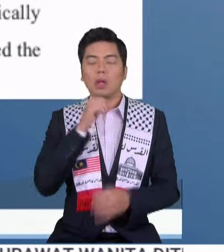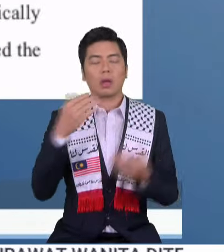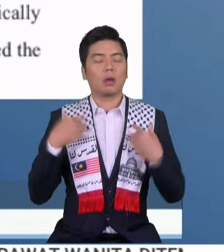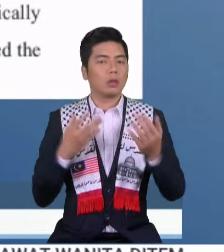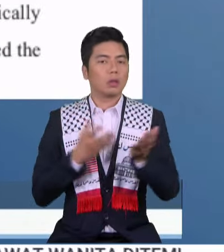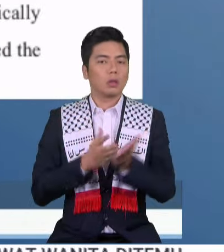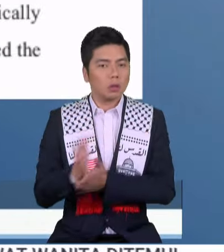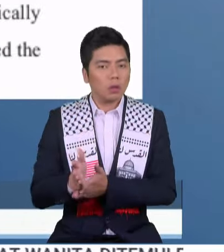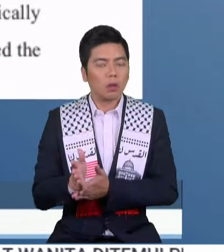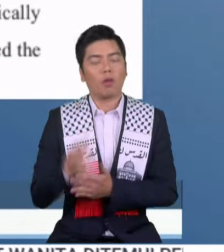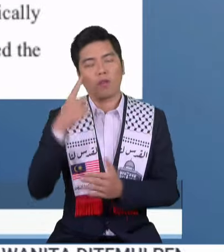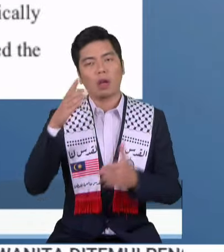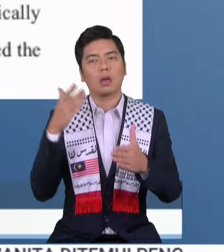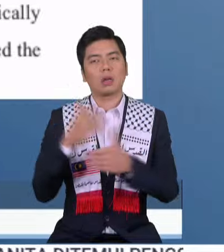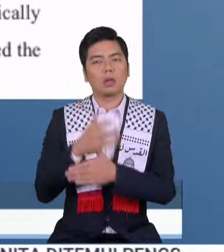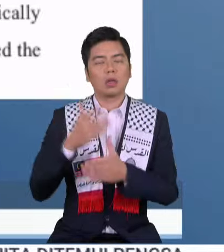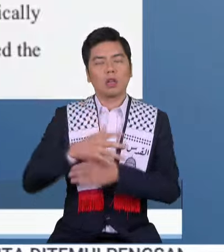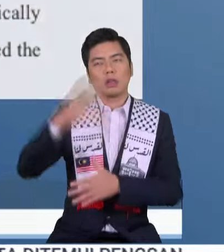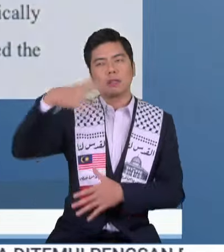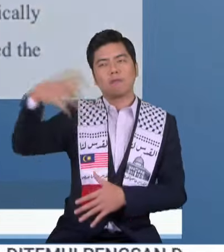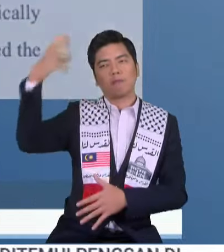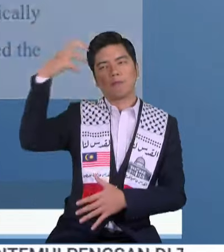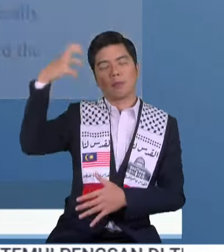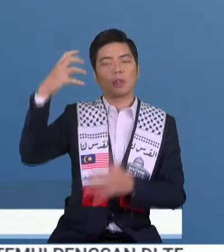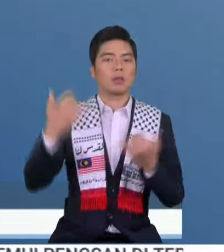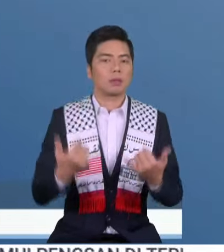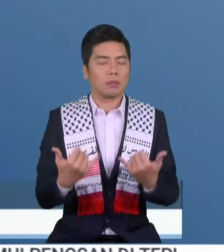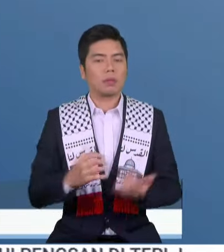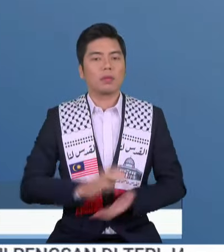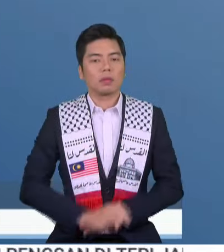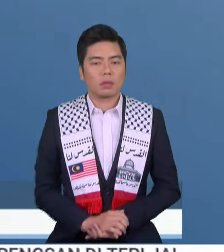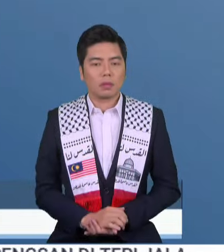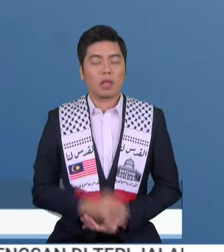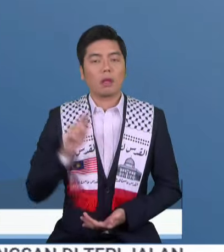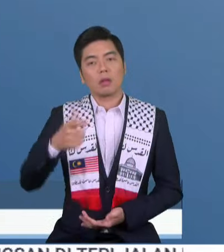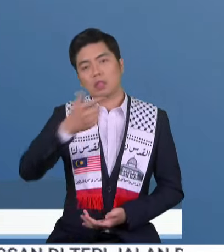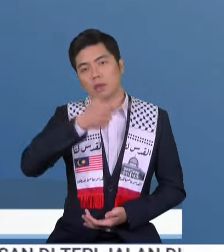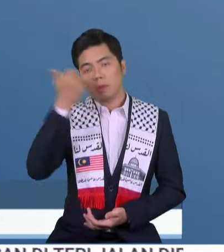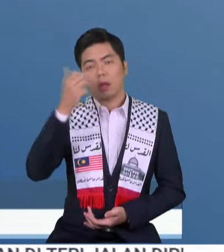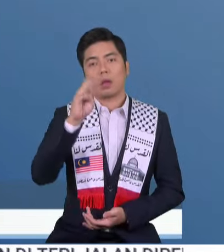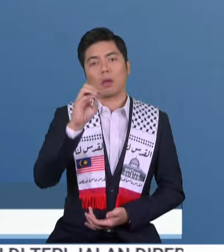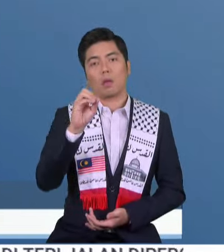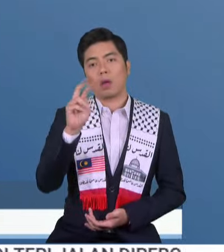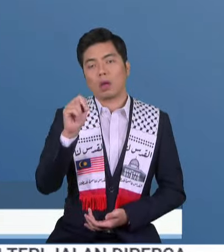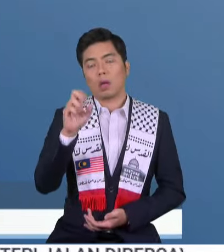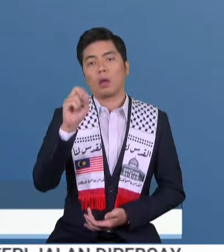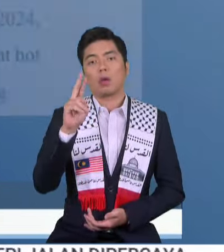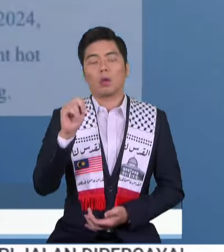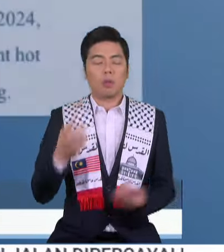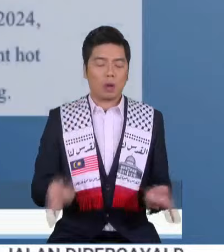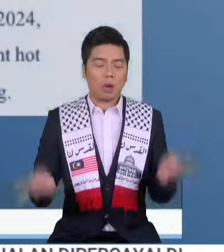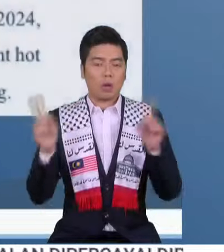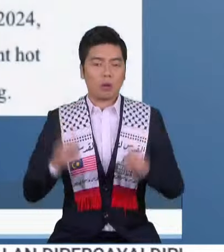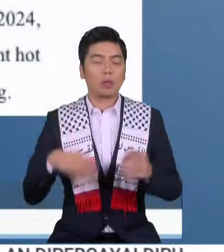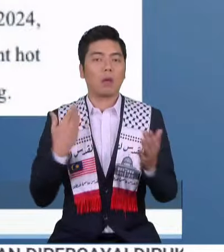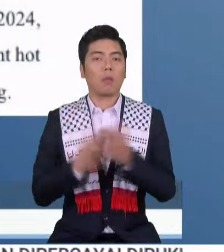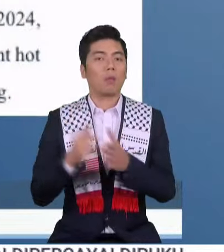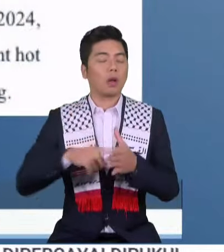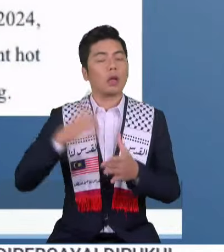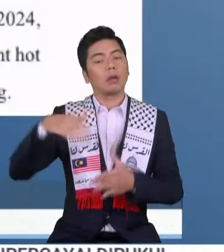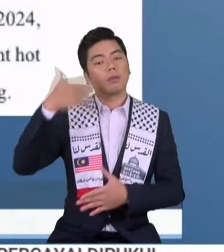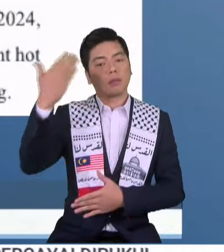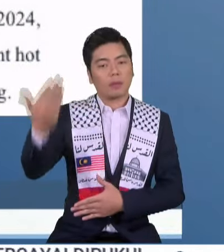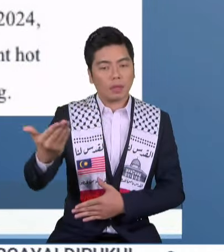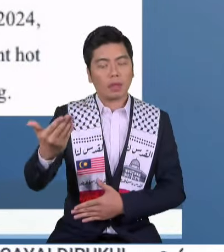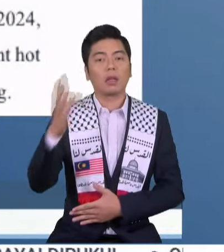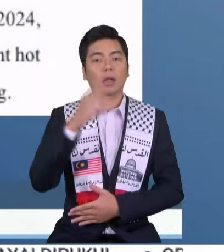langsung mengakibatkan cuaca panas dialami ketika ini. Ia adalah disebabkan monsun yang dijangka berlaku sehingga bulan depan